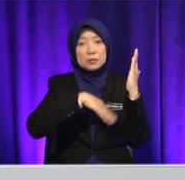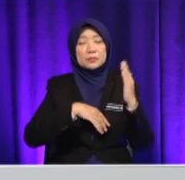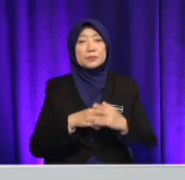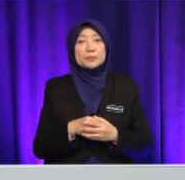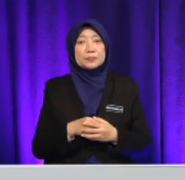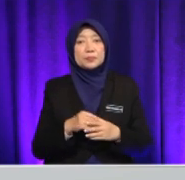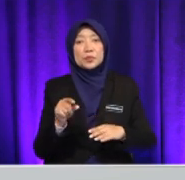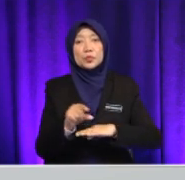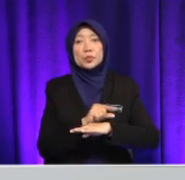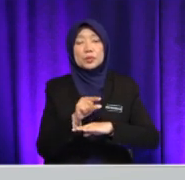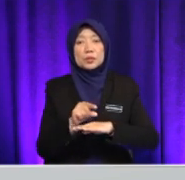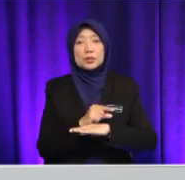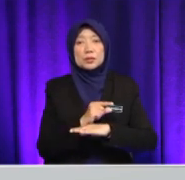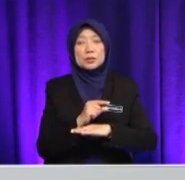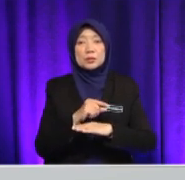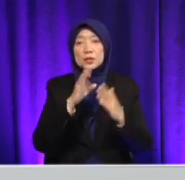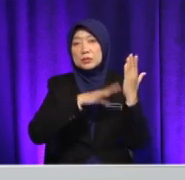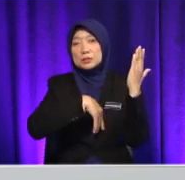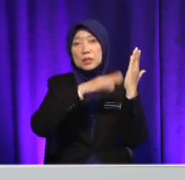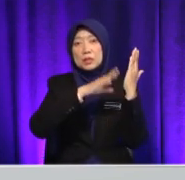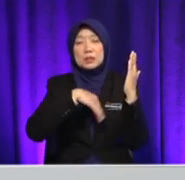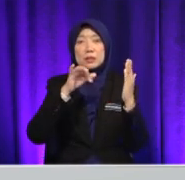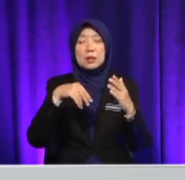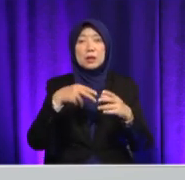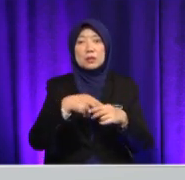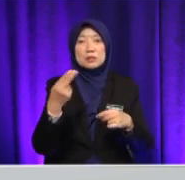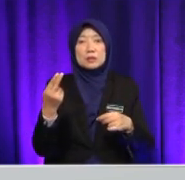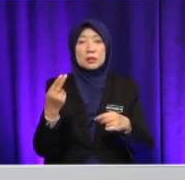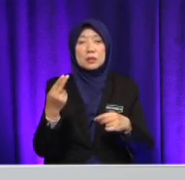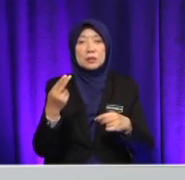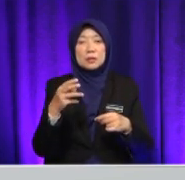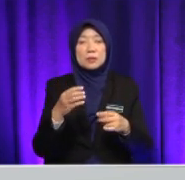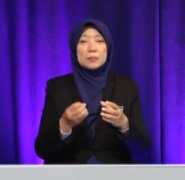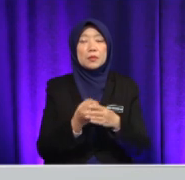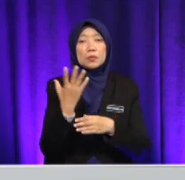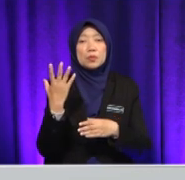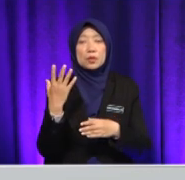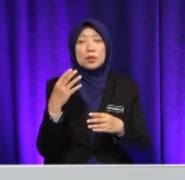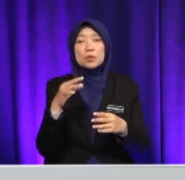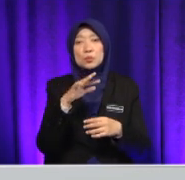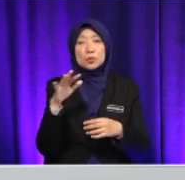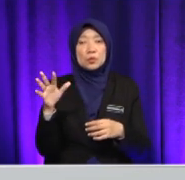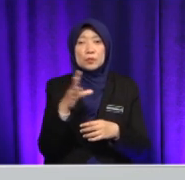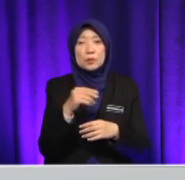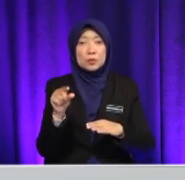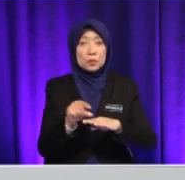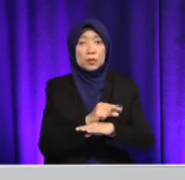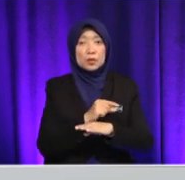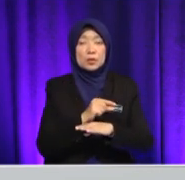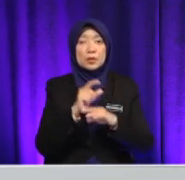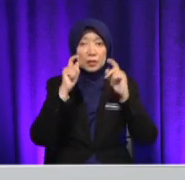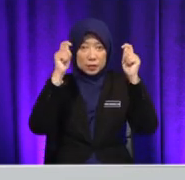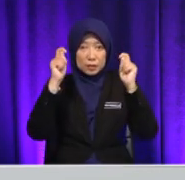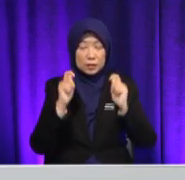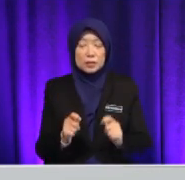menggunakan cat yang dihasilkan menimbulkan grafik ataupun pengurusan dengan menggunakan teknik semburan